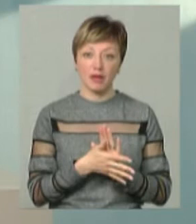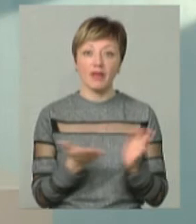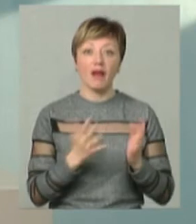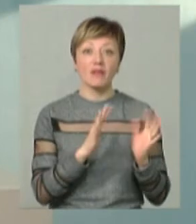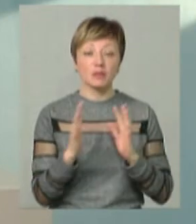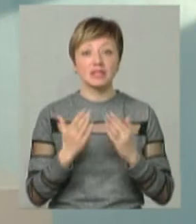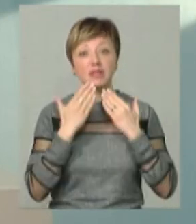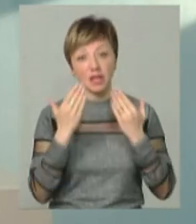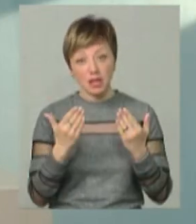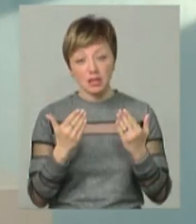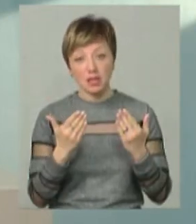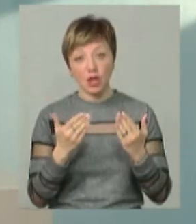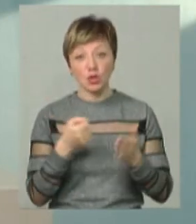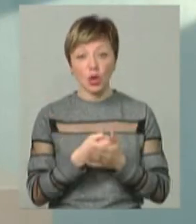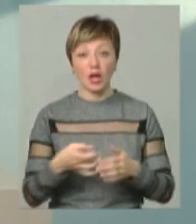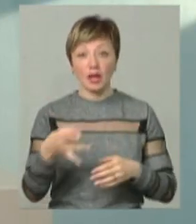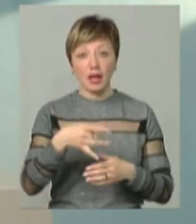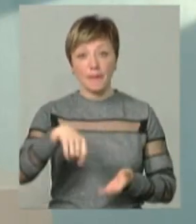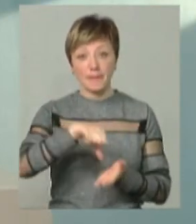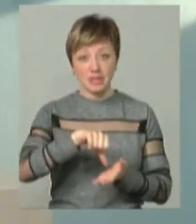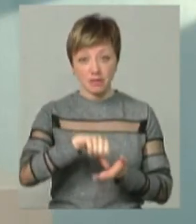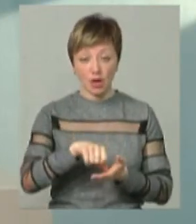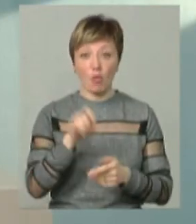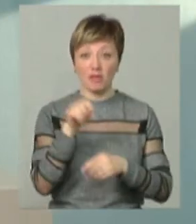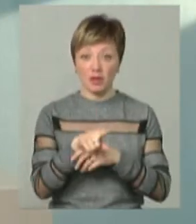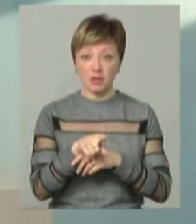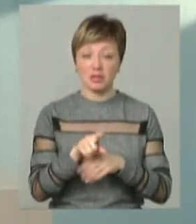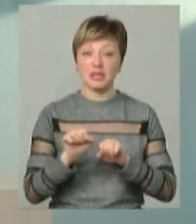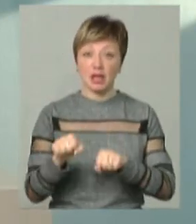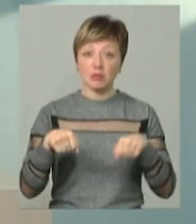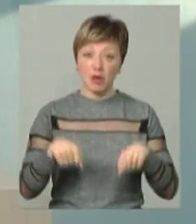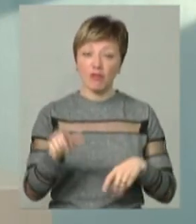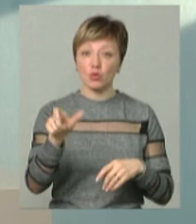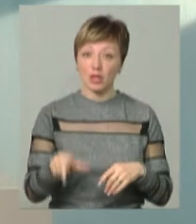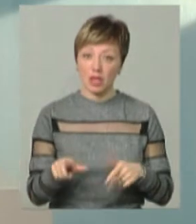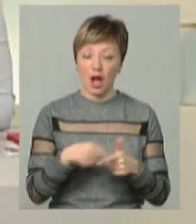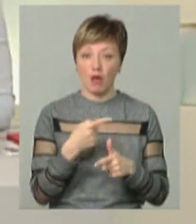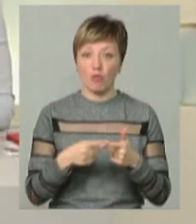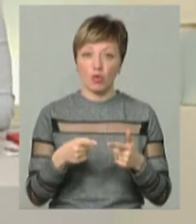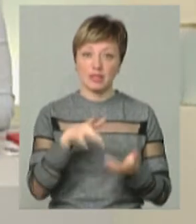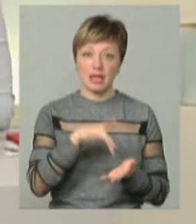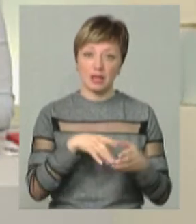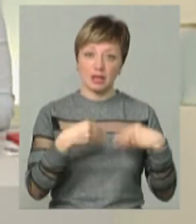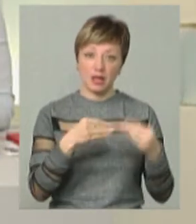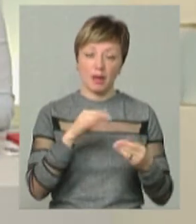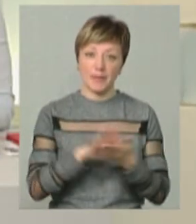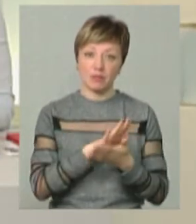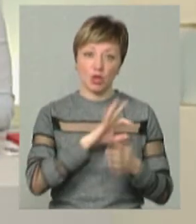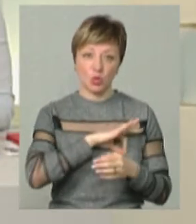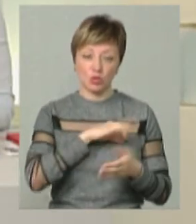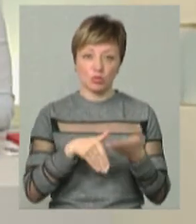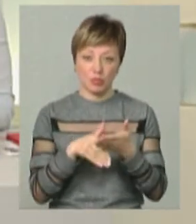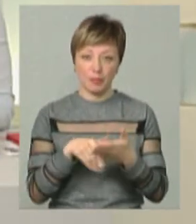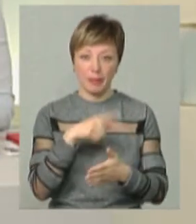яких випадках звертатись, наприклад, до регіональних представництв уповноваженого із захисту прав людини або центрів надання безоплатної правової